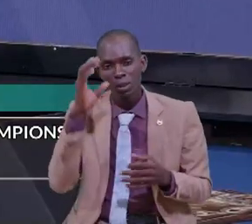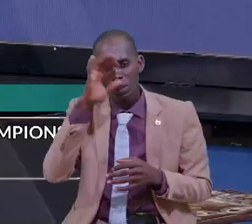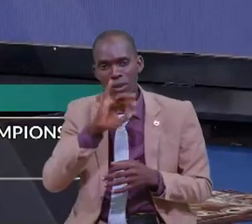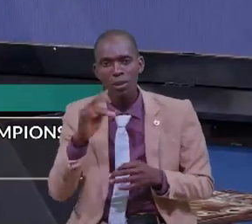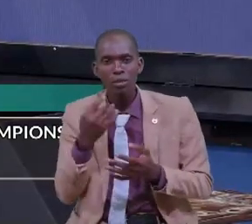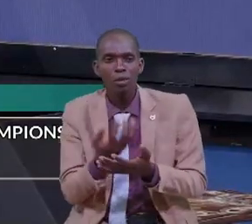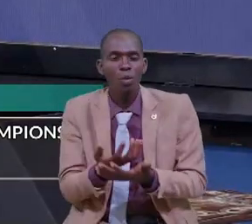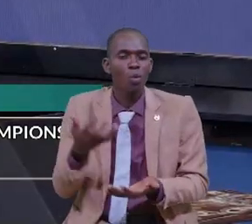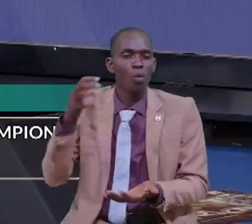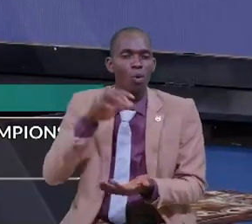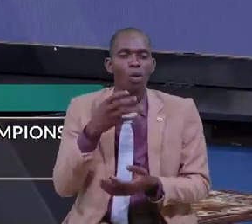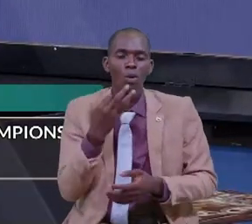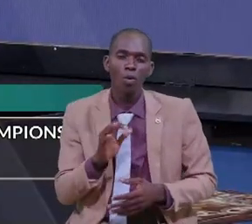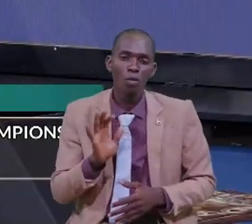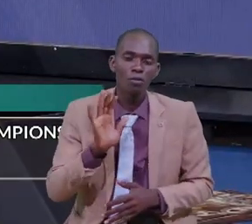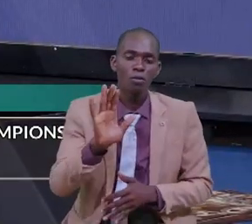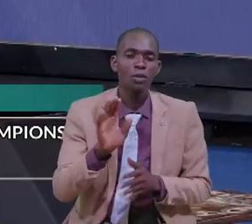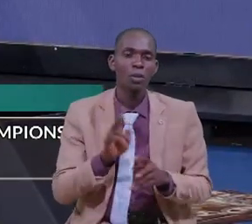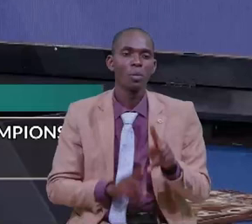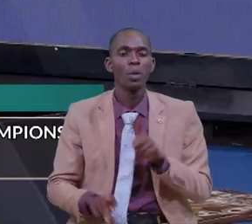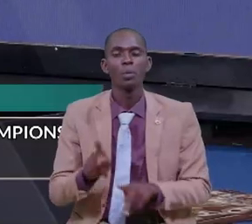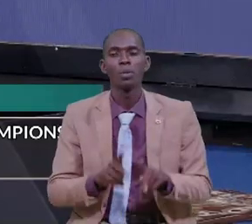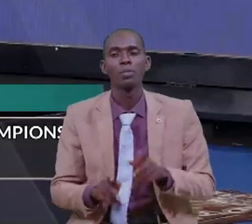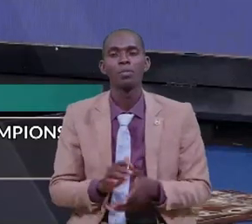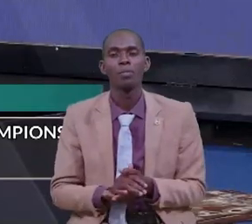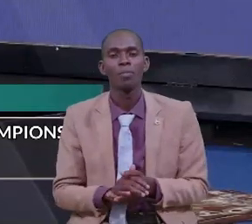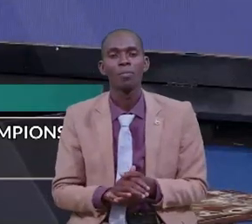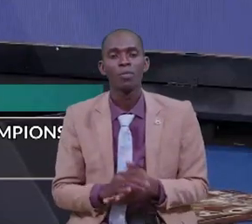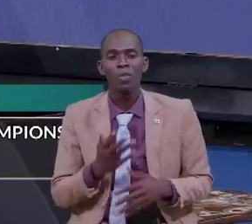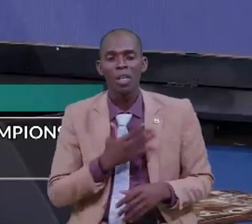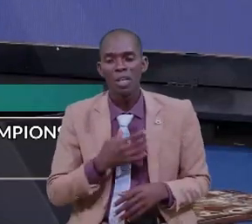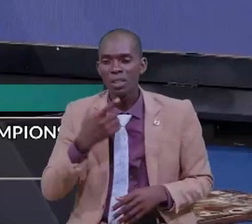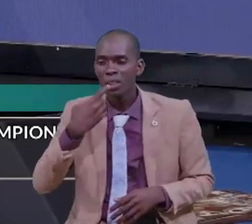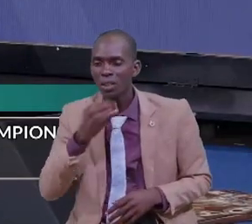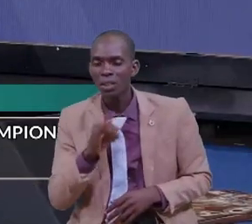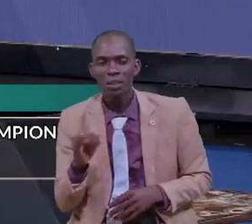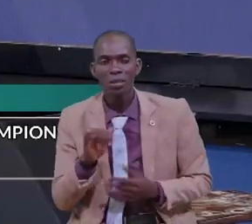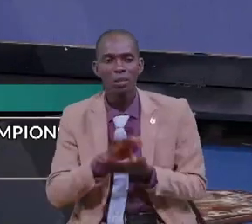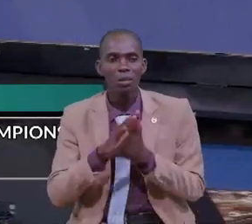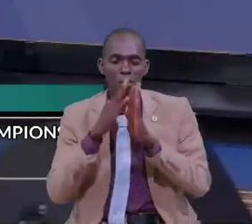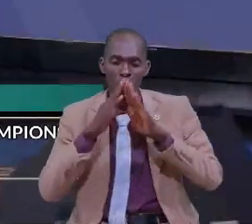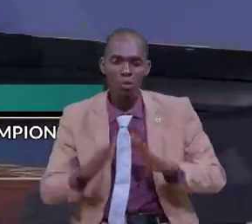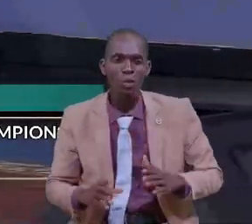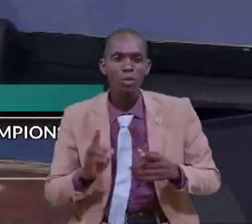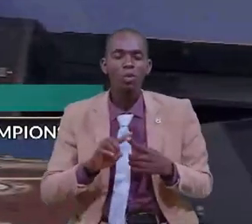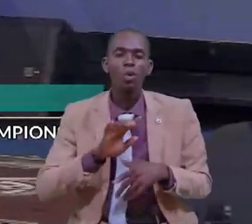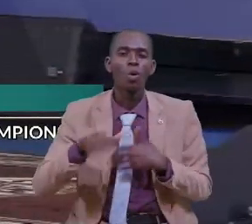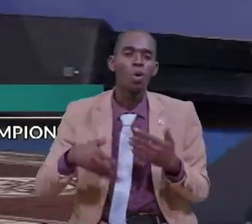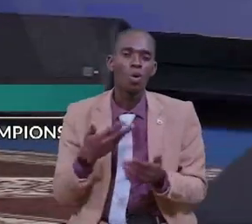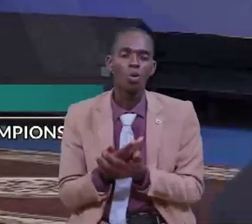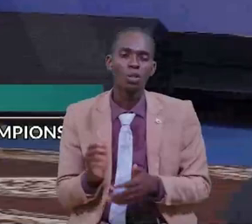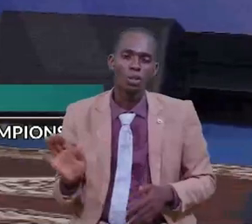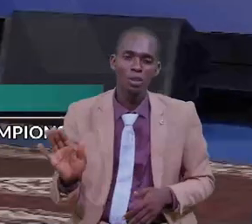Il rechercha le bien de son peuple et parla pour le bonheur de toute sa